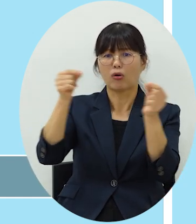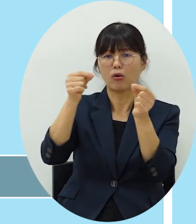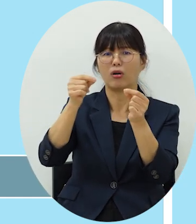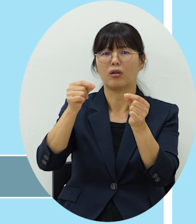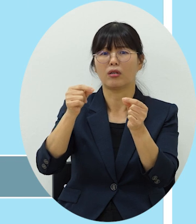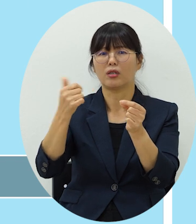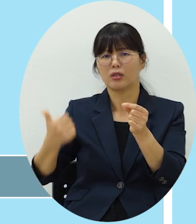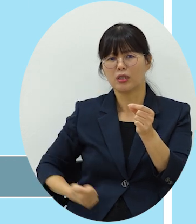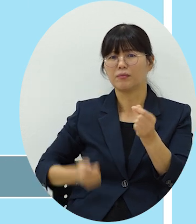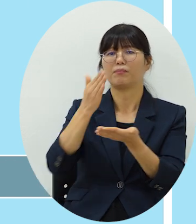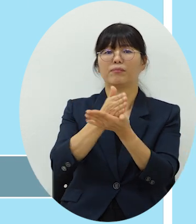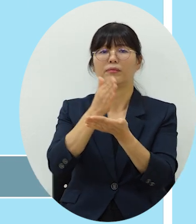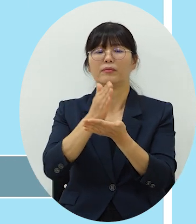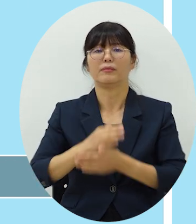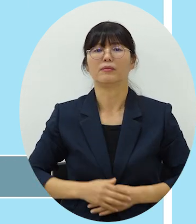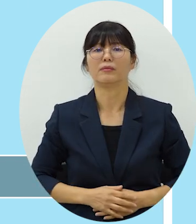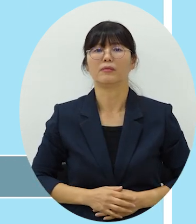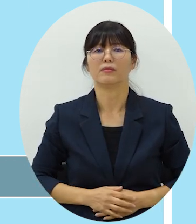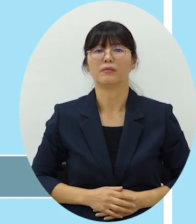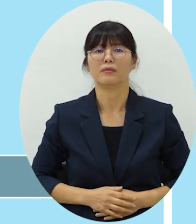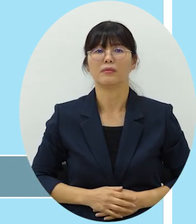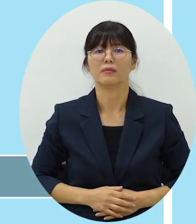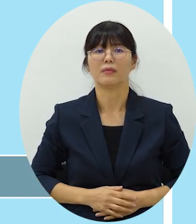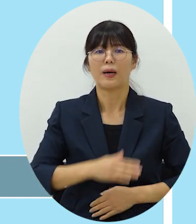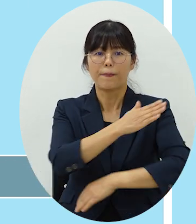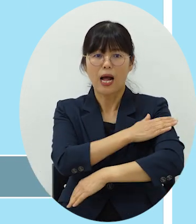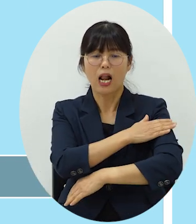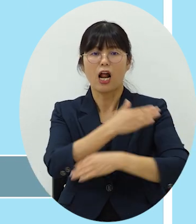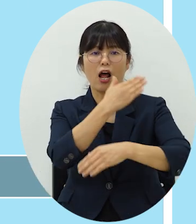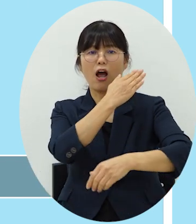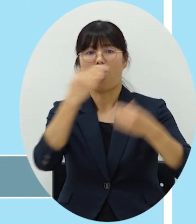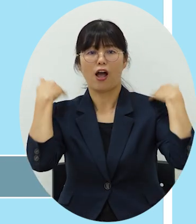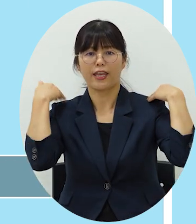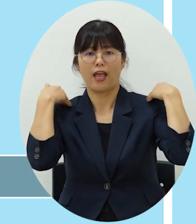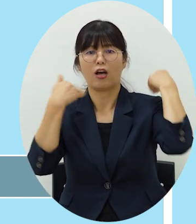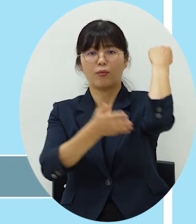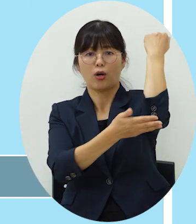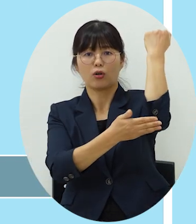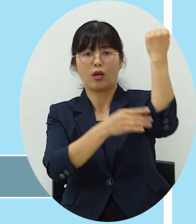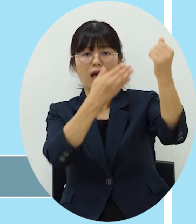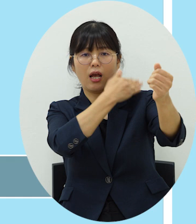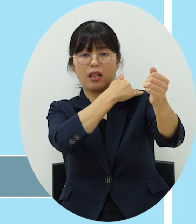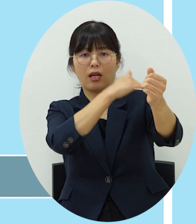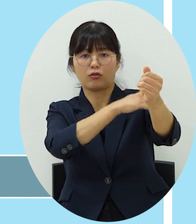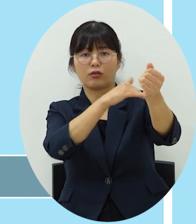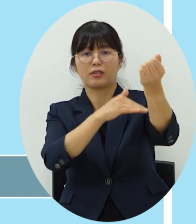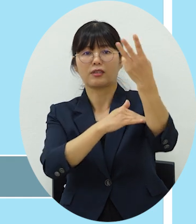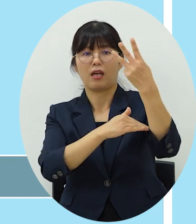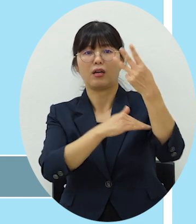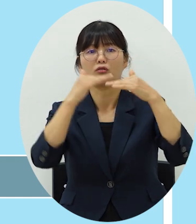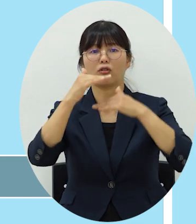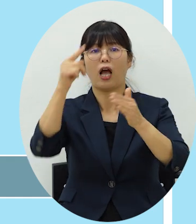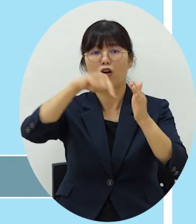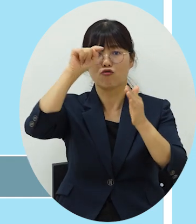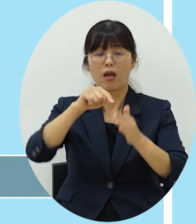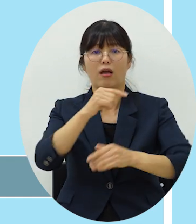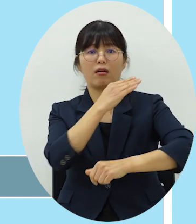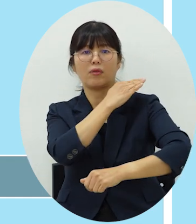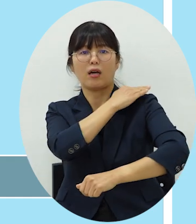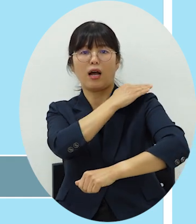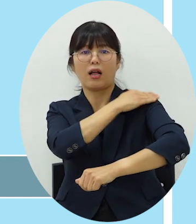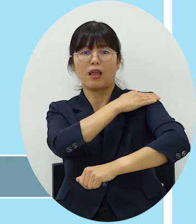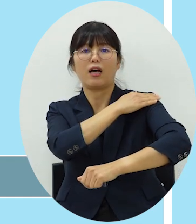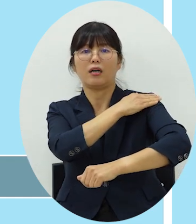경우에는 복부에 주사하지 않도록 합니다. 팔은 어깨선에서 팔꿈치까지 길이를 3등분 했을 때 가운데 부분,